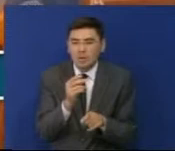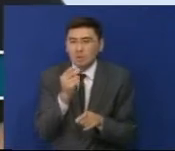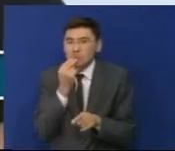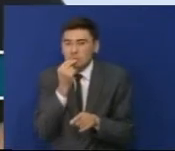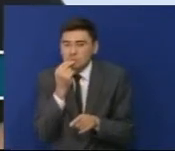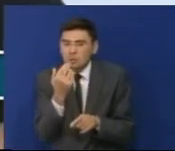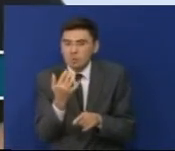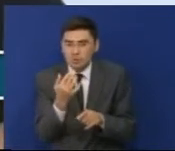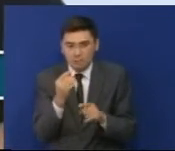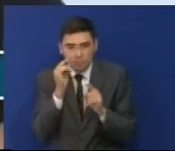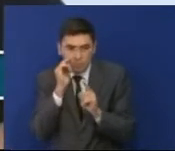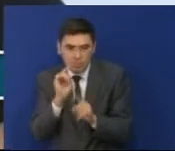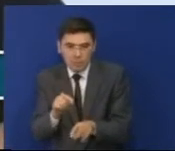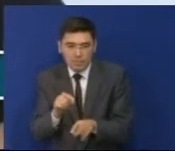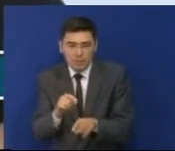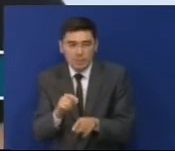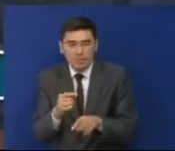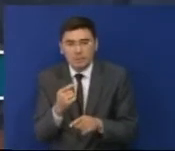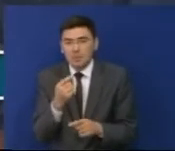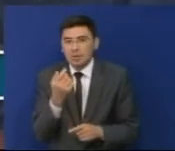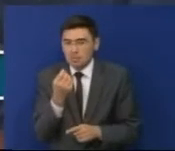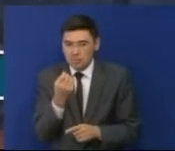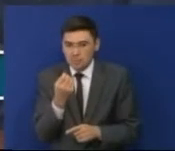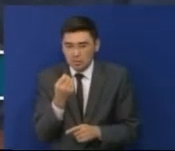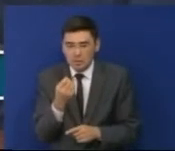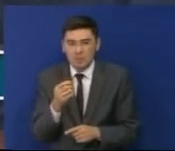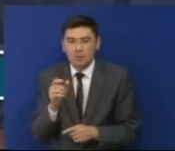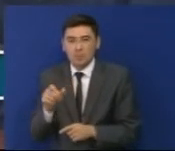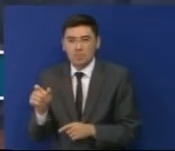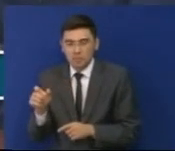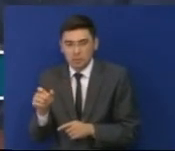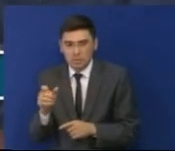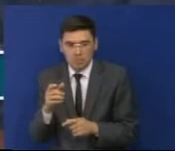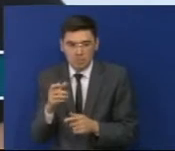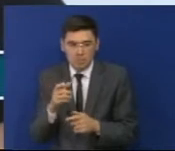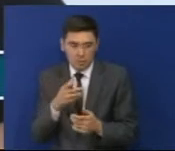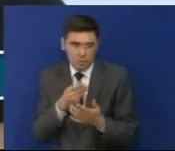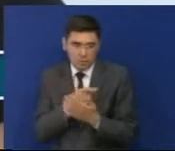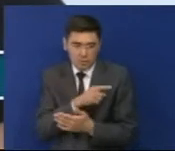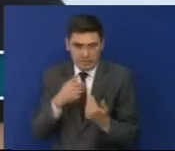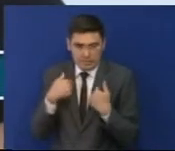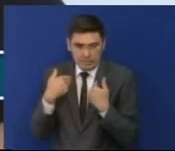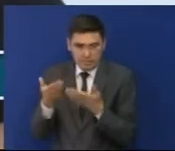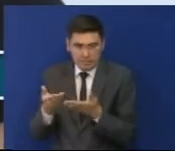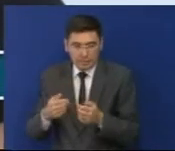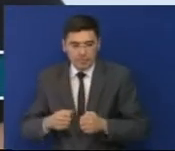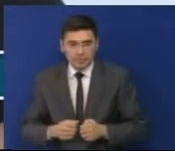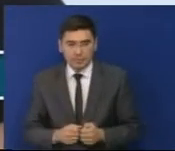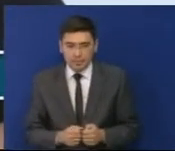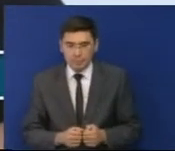Жиында сондай-ақ асхананы жалға алатын кәсіпкерлердің мүдделеріне қатысты ұсыныс айтылды.